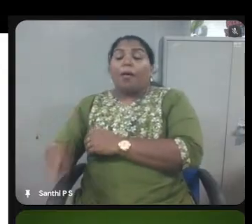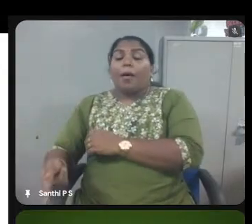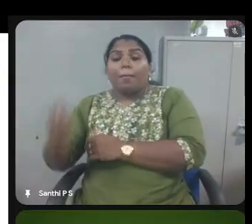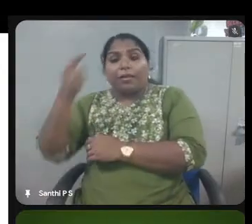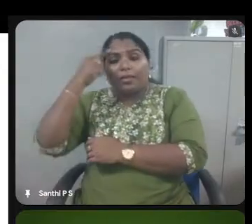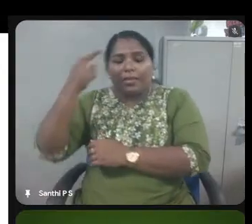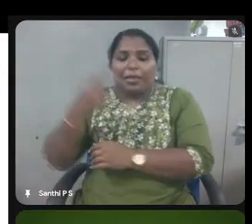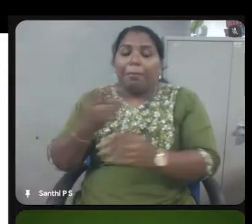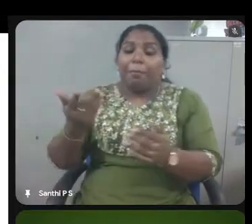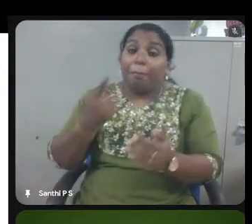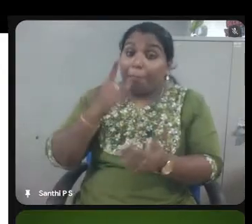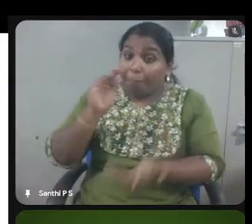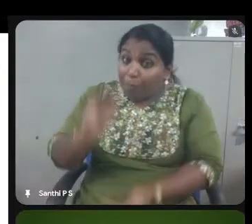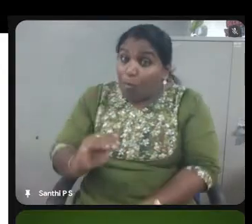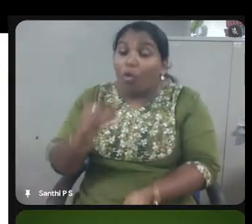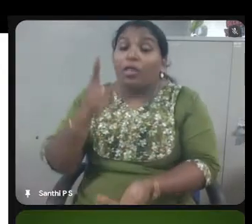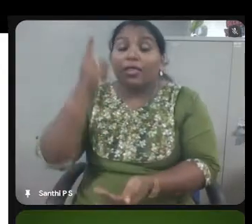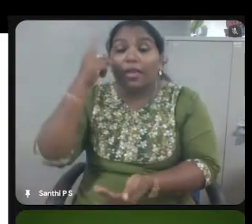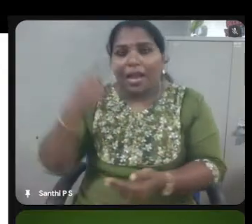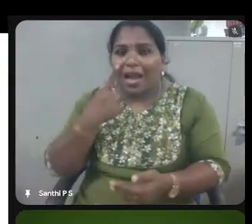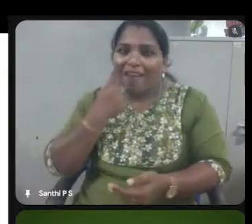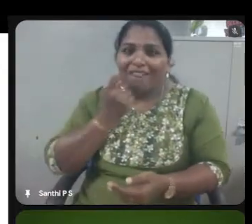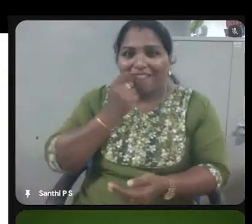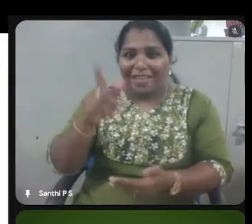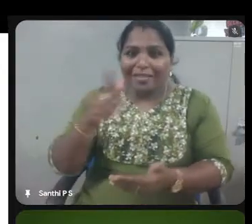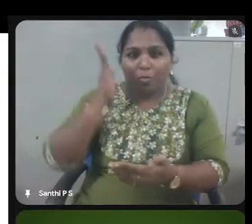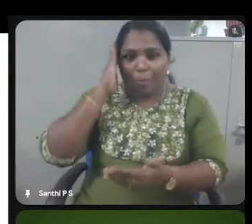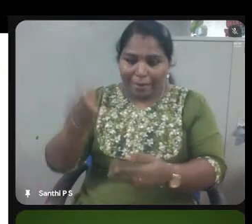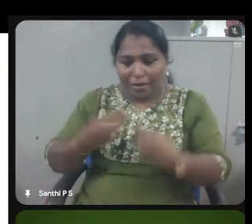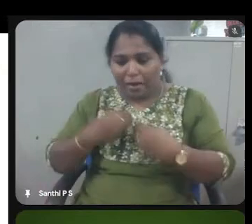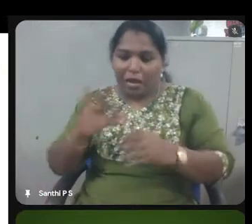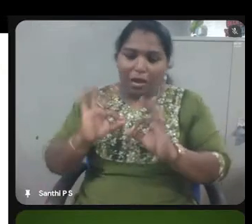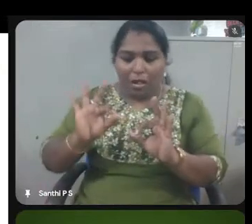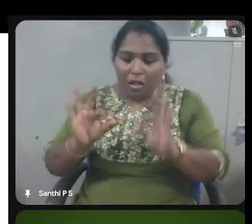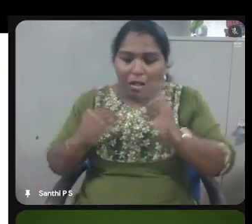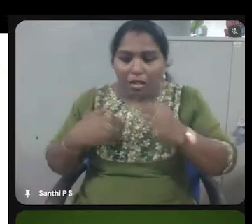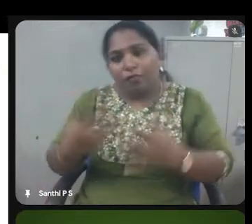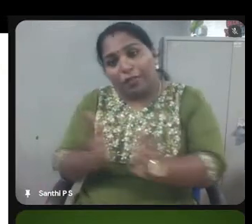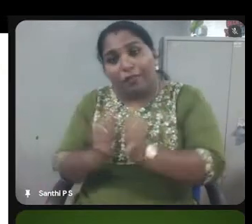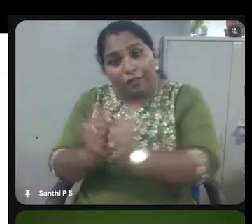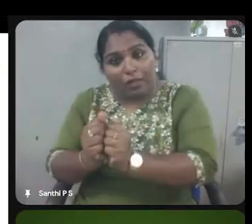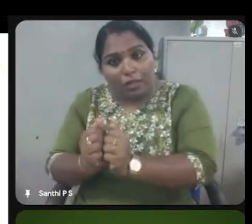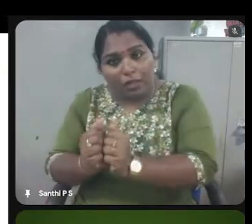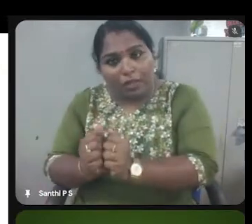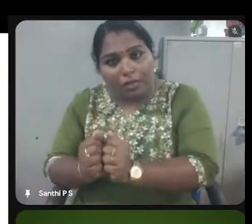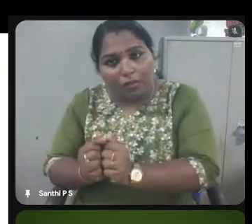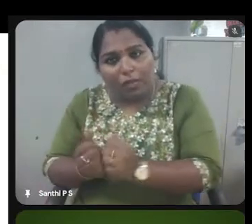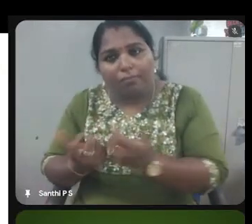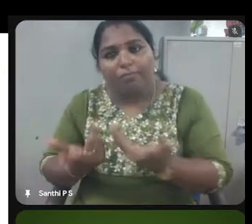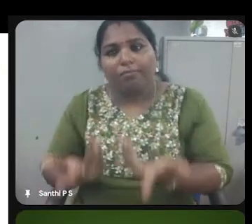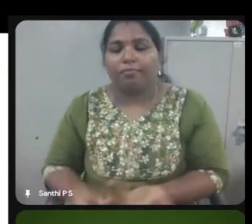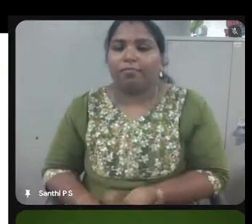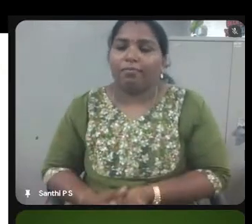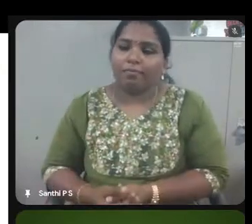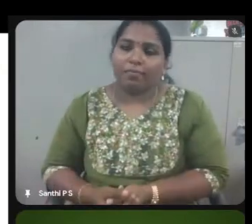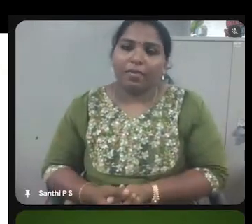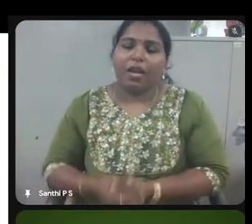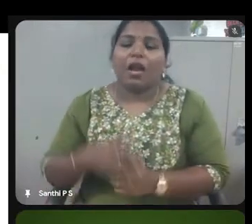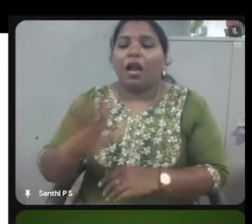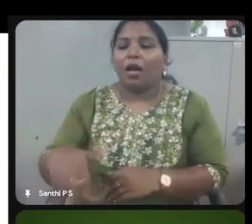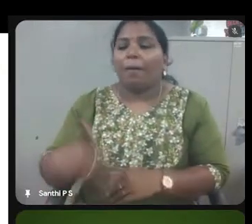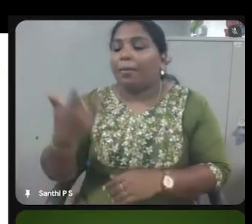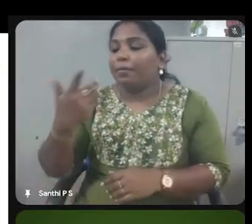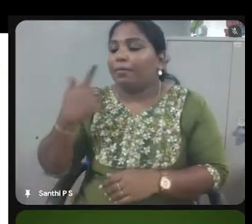അപ്പൊ ഇവർക്ക് ഇതിൽ എന്തെങ്കിലും ചെയ്യാൻ പറ്റുമോ? ഇപ്പൊ ഇതിനകത്ത് ഓവറായിട്ട് ഇടപെടാൻ പറ്റത്തില്ല. കാരണം ഇങ്ങനെ ഒരു കേസ് നിൽക്കുന്ന സമയത്ത് ഇതിനകത്ത് അവർക്ക് ഒരു ഒറ്റയ്ക്ക്